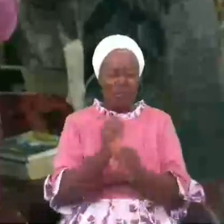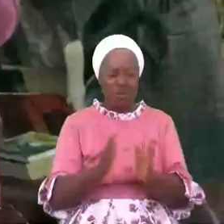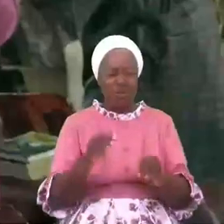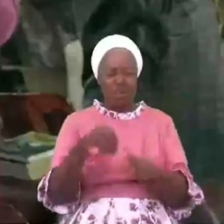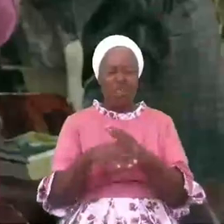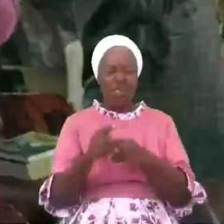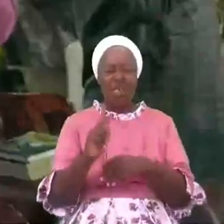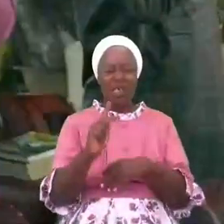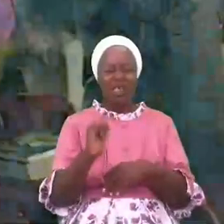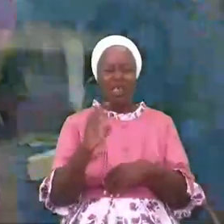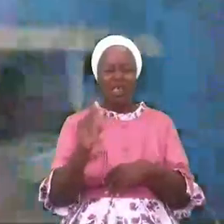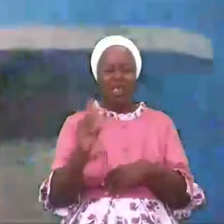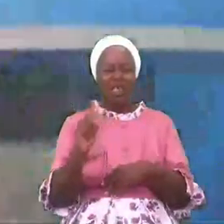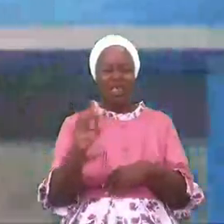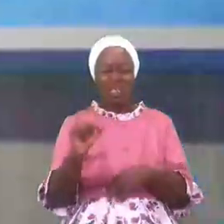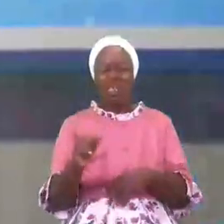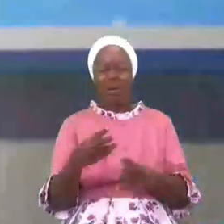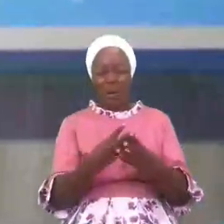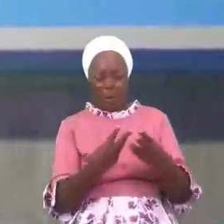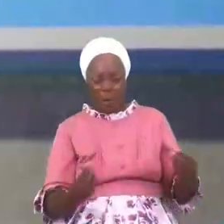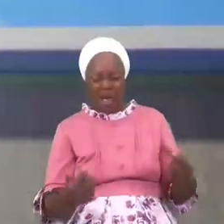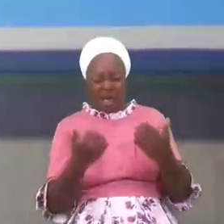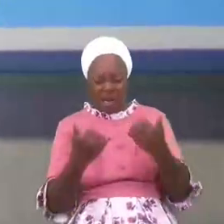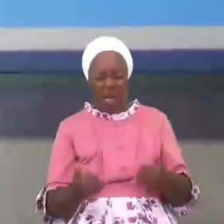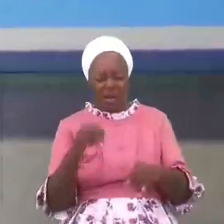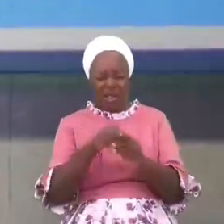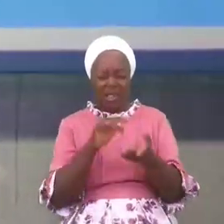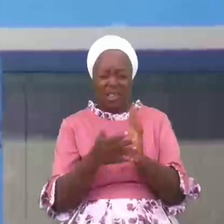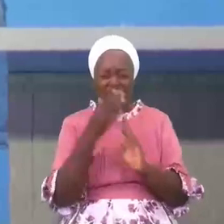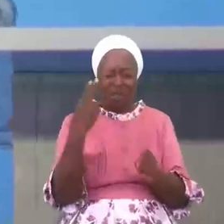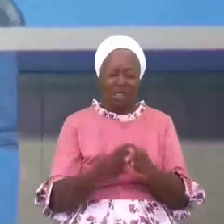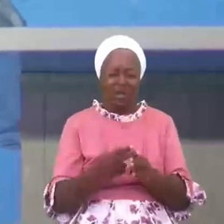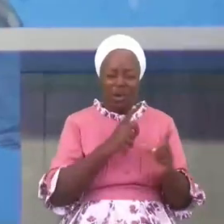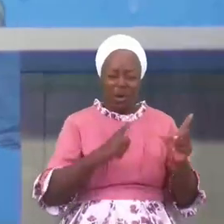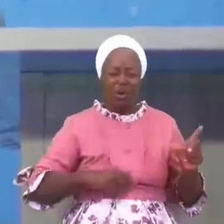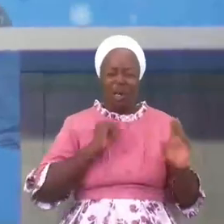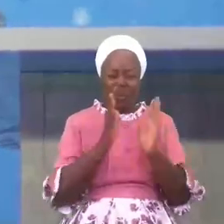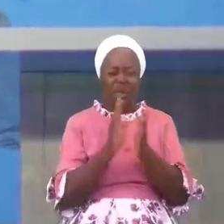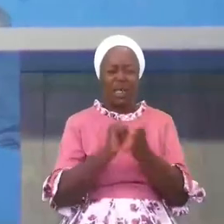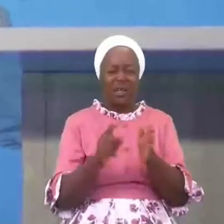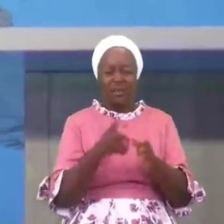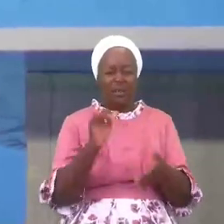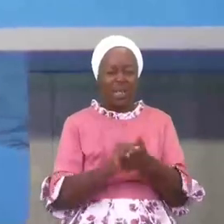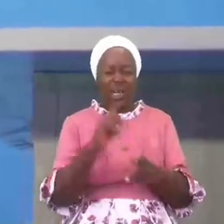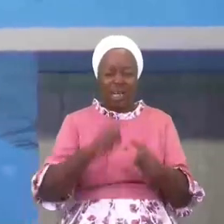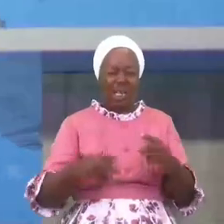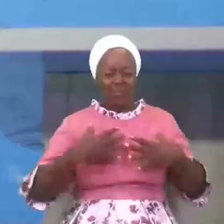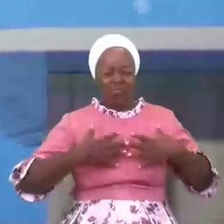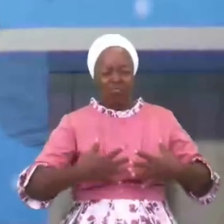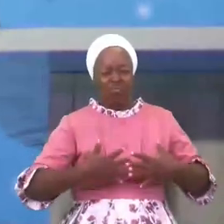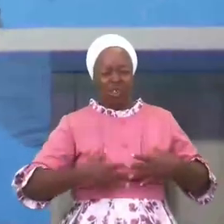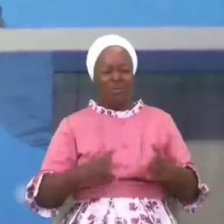pierre fond maintenant au niveau des reins au nom de Jésus. ceux qui n'arrivent pas à bien respirer, ils ont